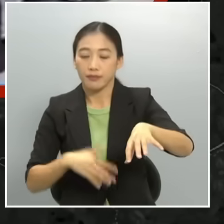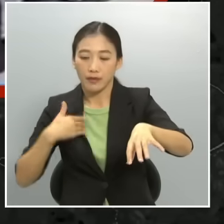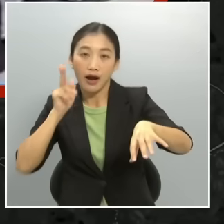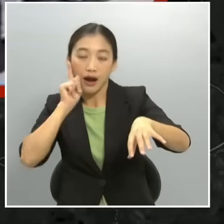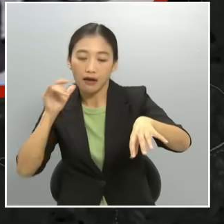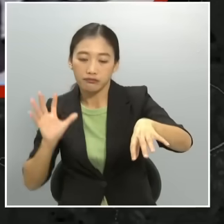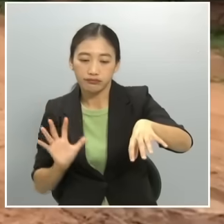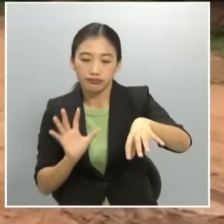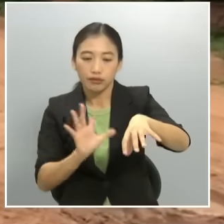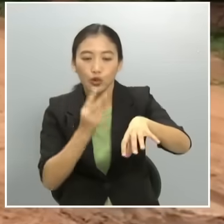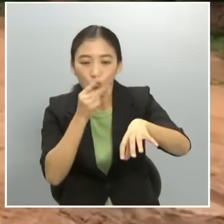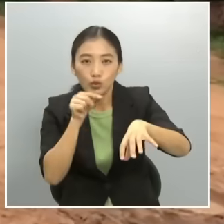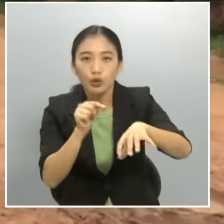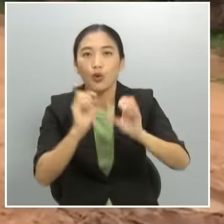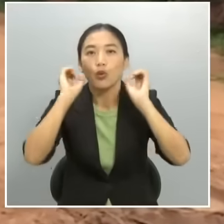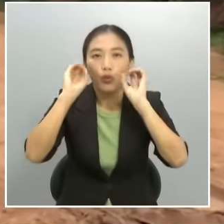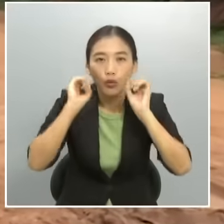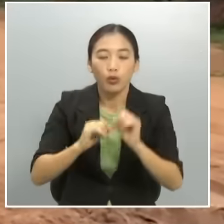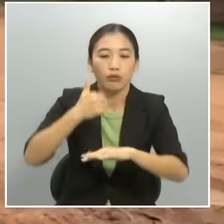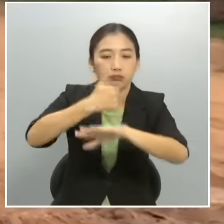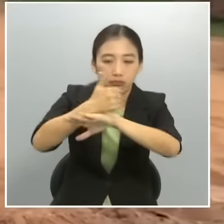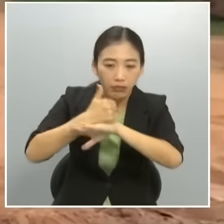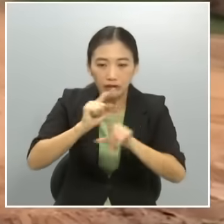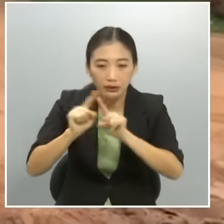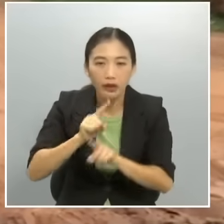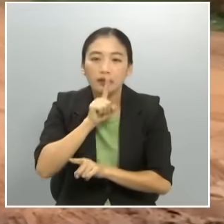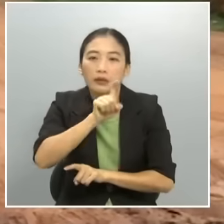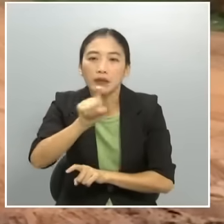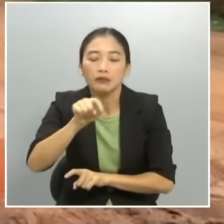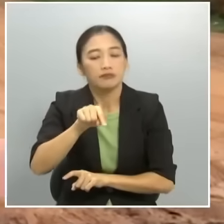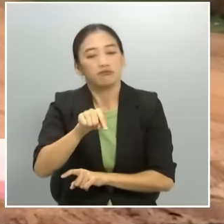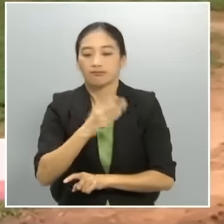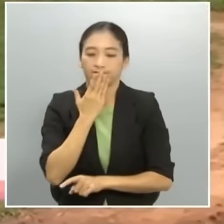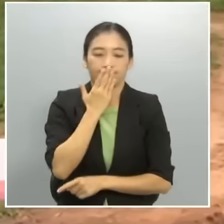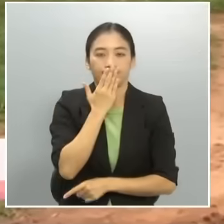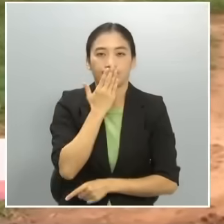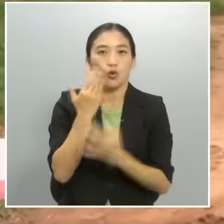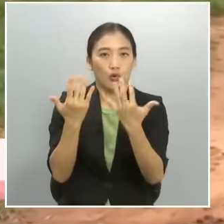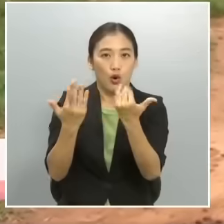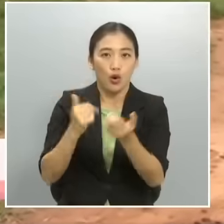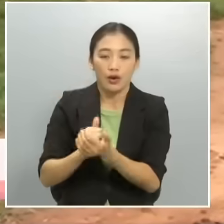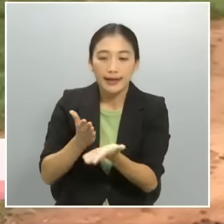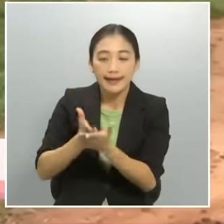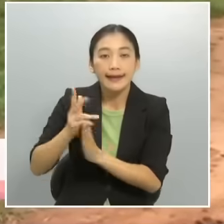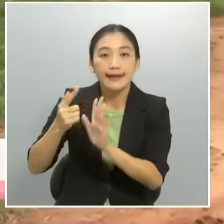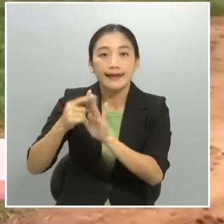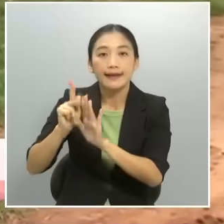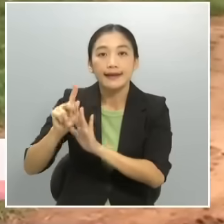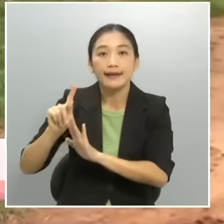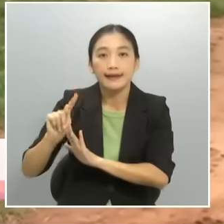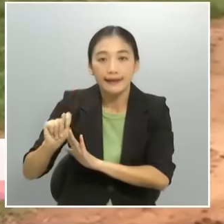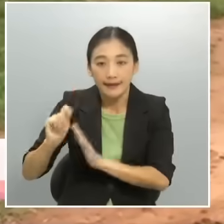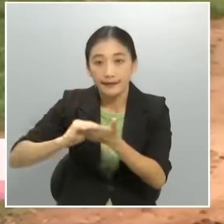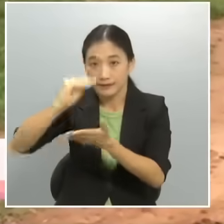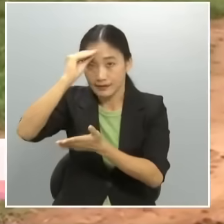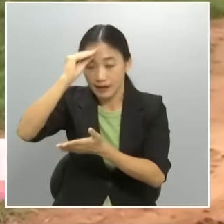รียนก็ยังไม่มีใครให้สัมภาษณ์ต้องรอทางผู้บริหารเขตพื้นที่การศึกษาแล้วก็รอการสอบสวนของตำรวจแต่